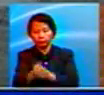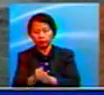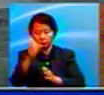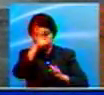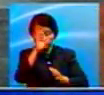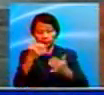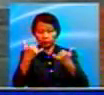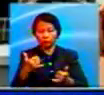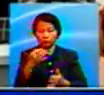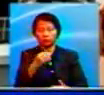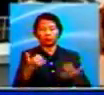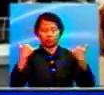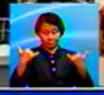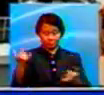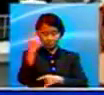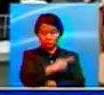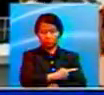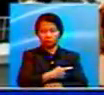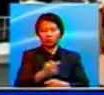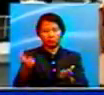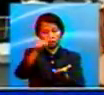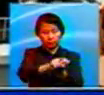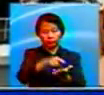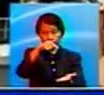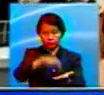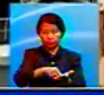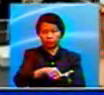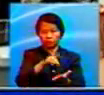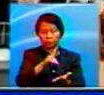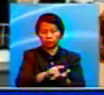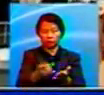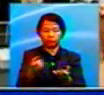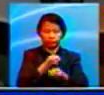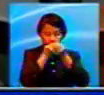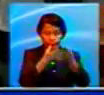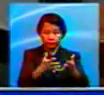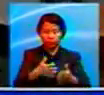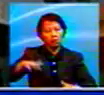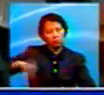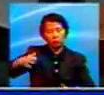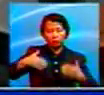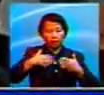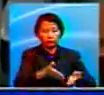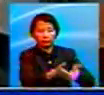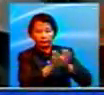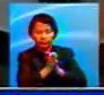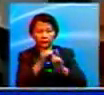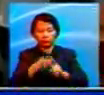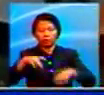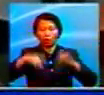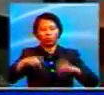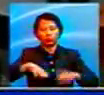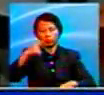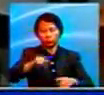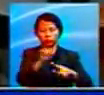pencarian ketika ini, dan setakat hari ini, setakat laporan ini dilaporkan bahawa belum ada permintaan daripada pihak Australia